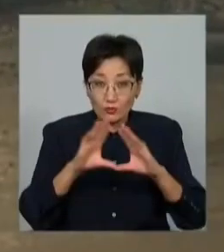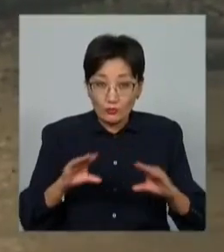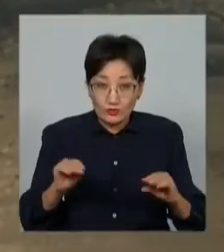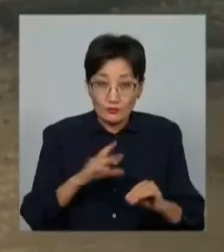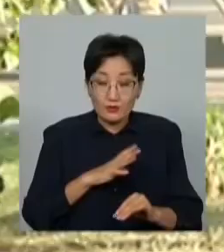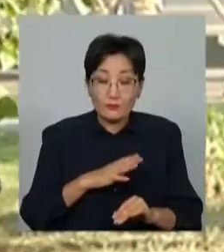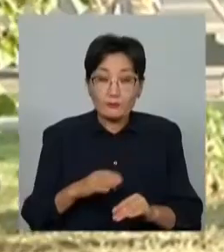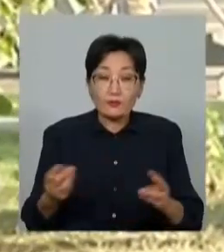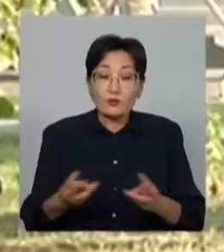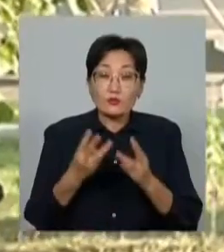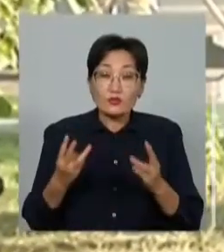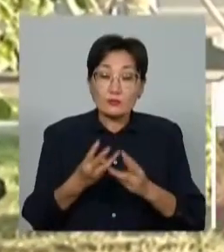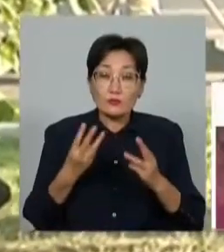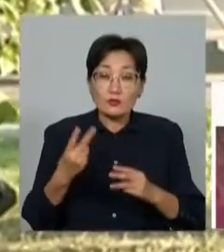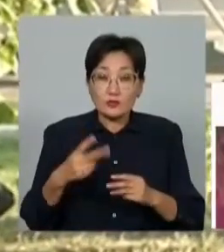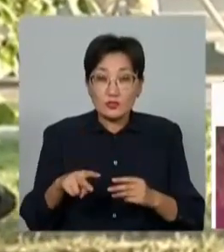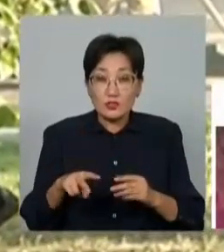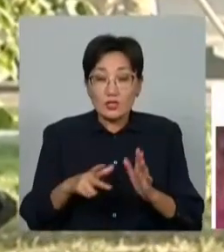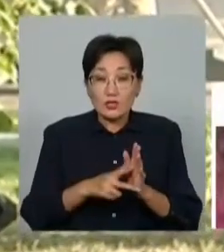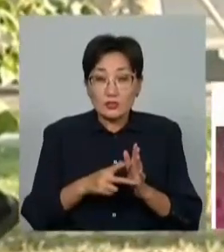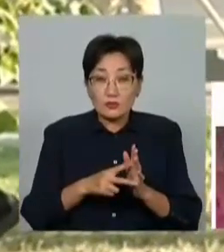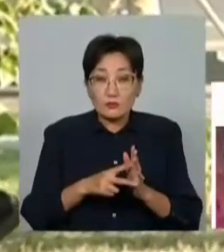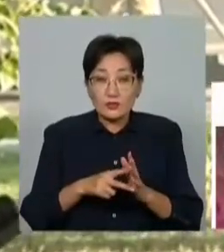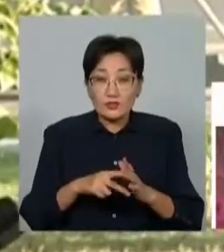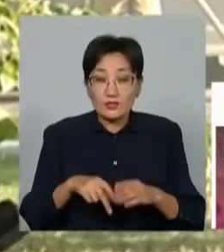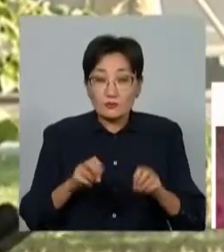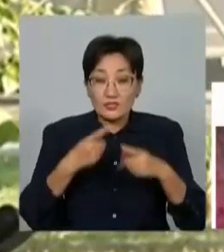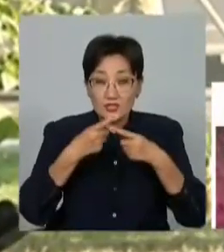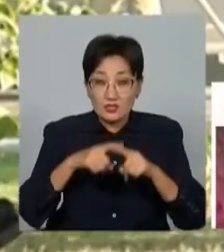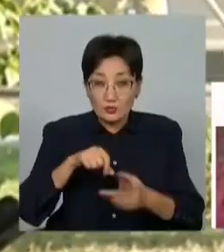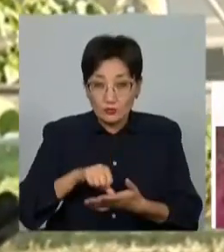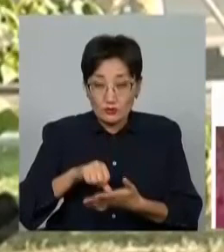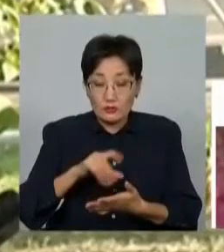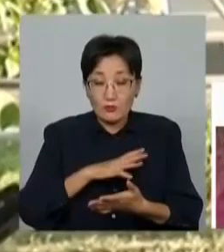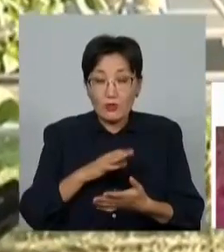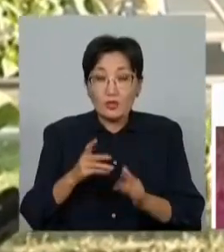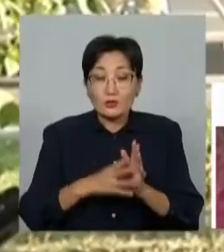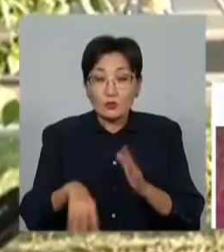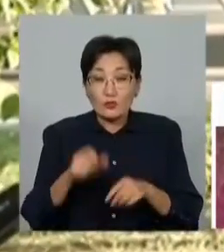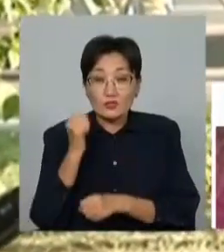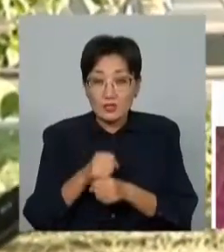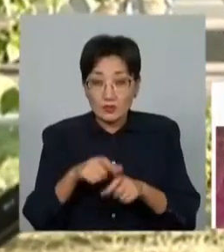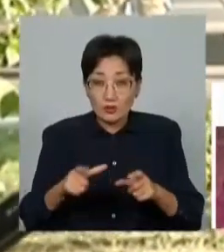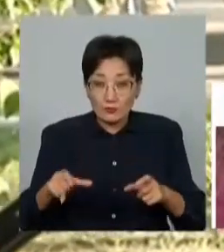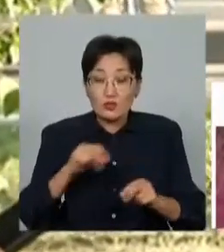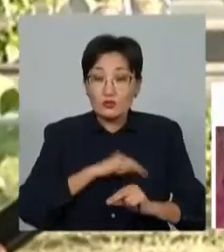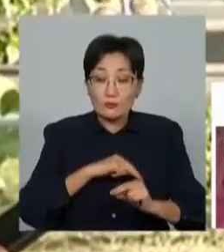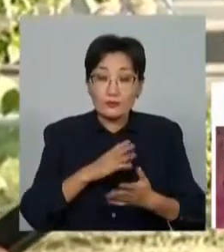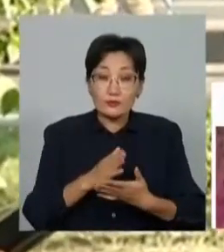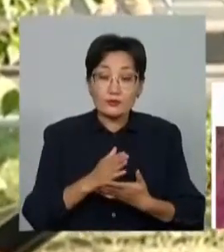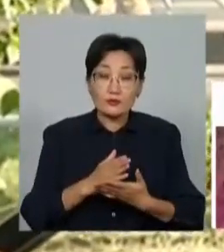ауыздықталды. Өртте 28 техника жұмылдырды, 90 адам жұмыс істеді.